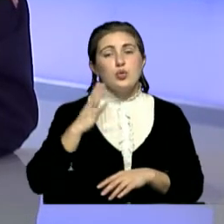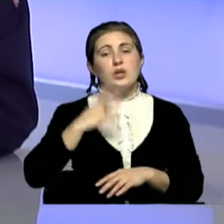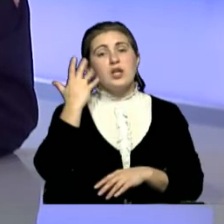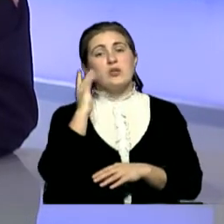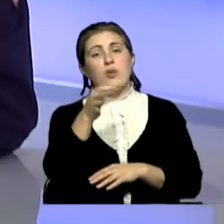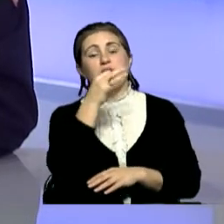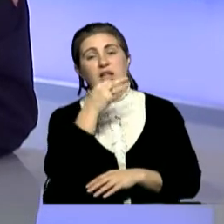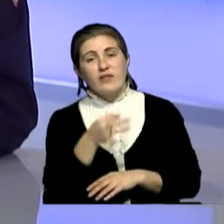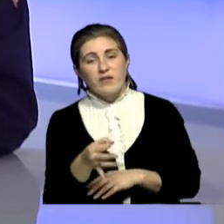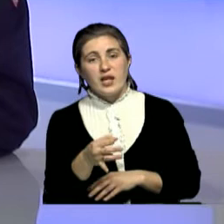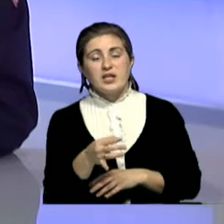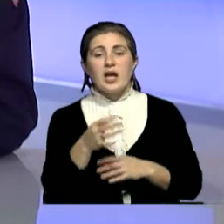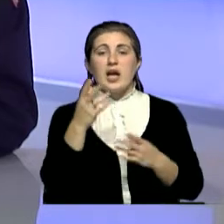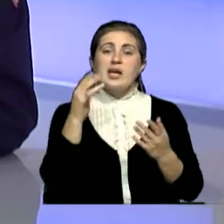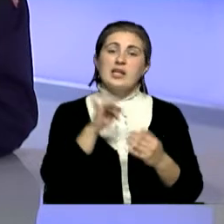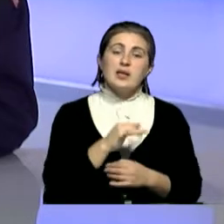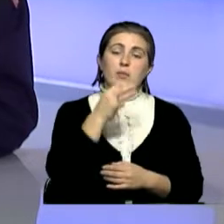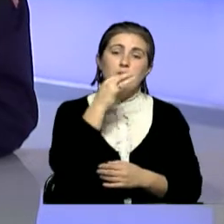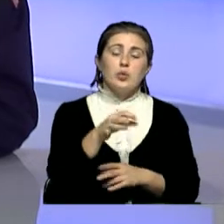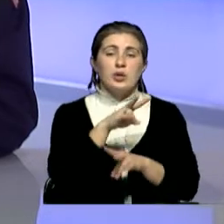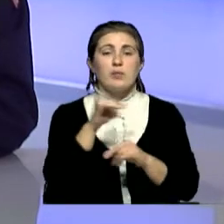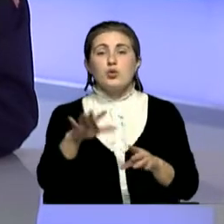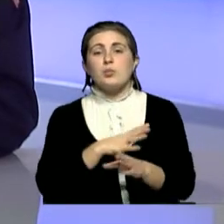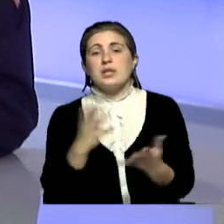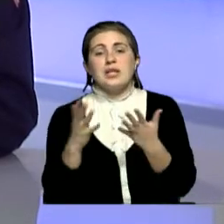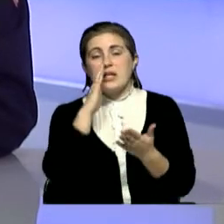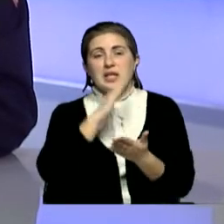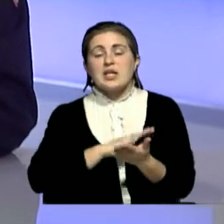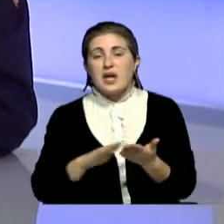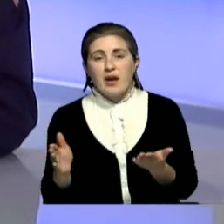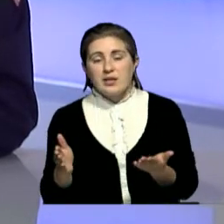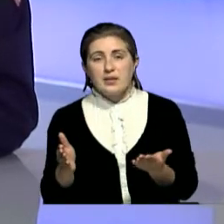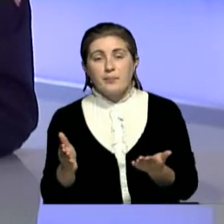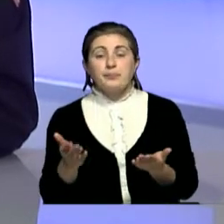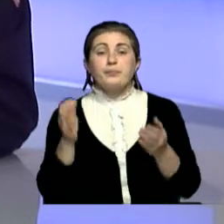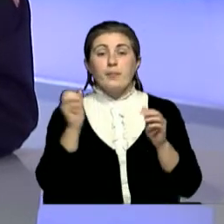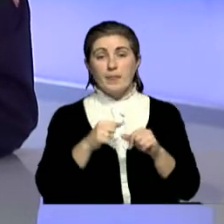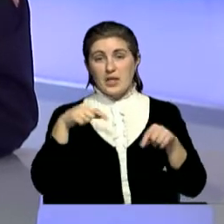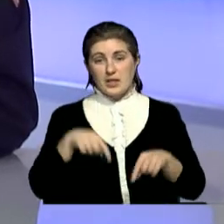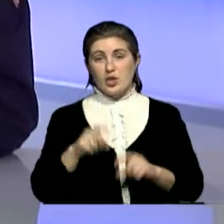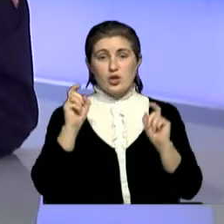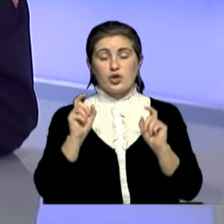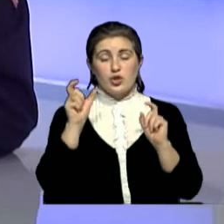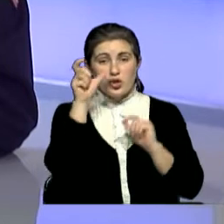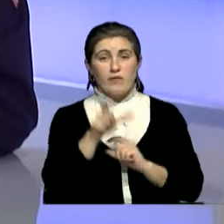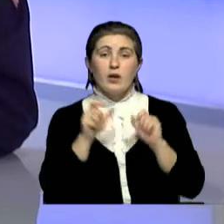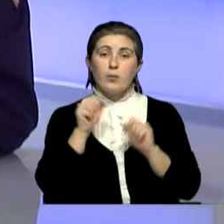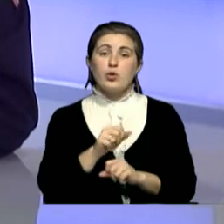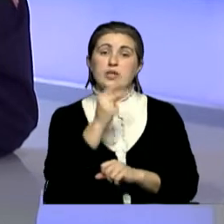ответ, и придет ли, может быть, затеряется где-то. Здесь человек может